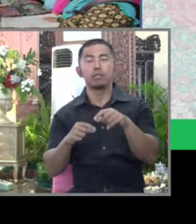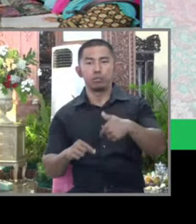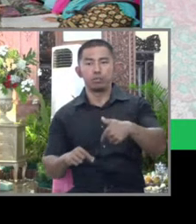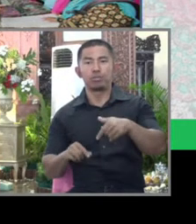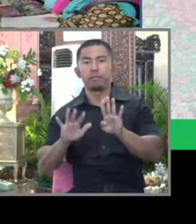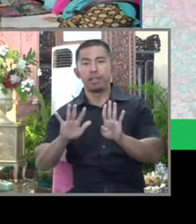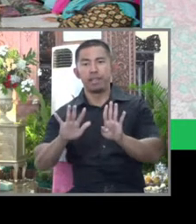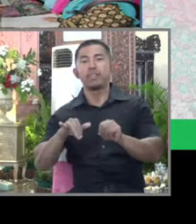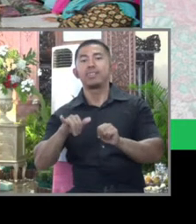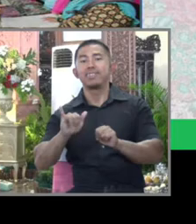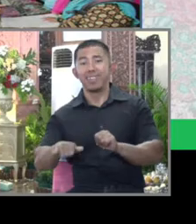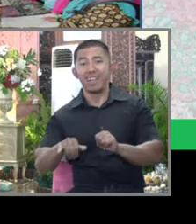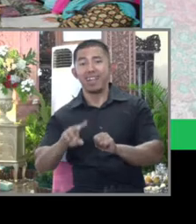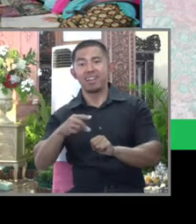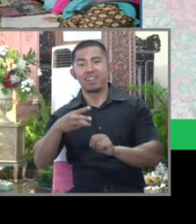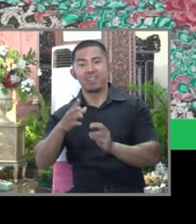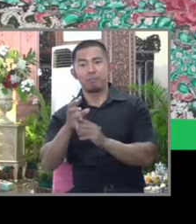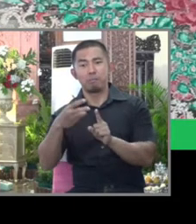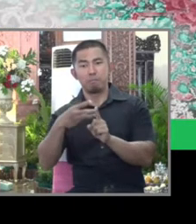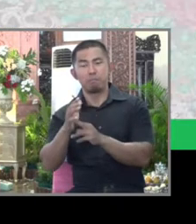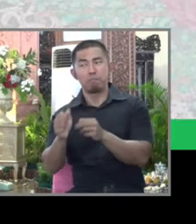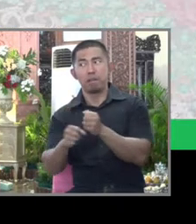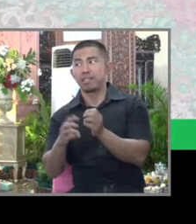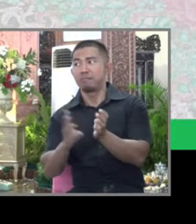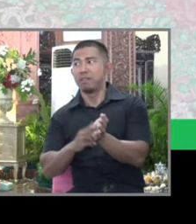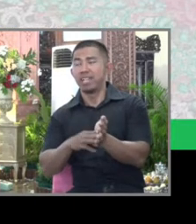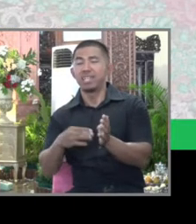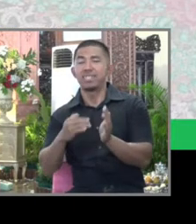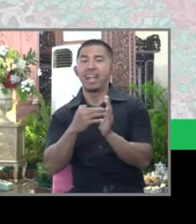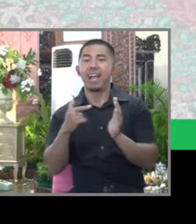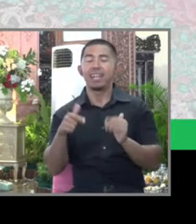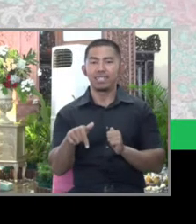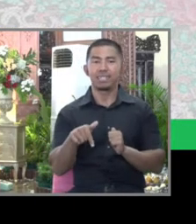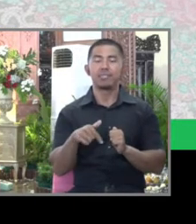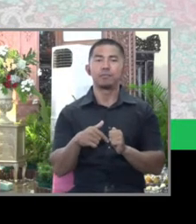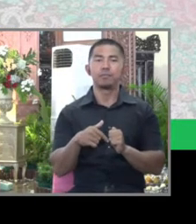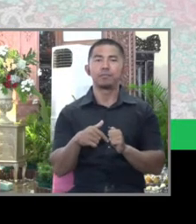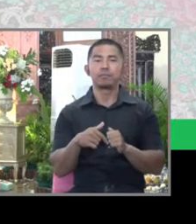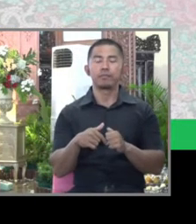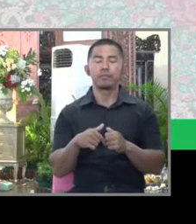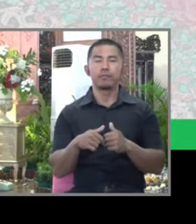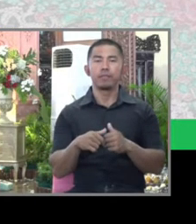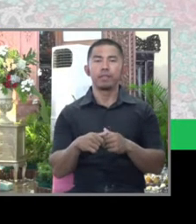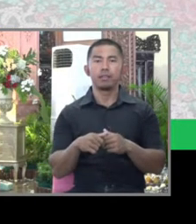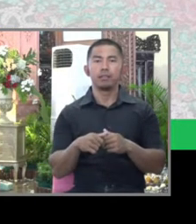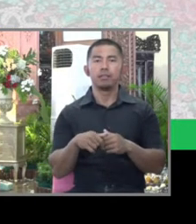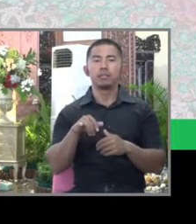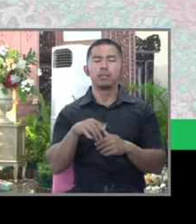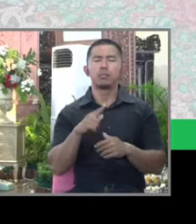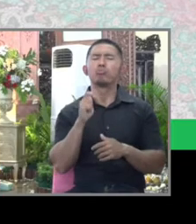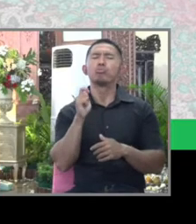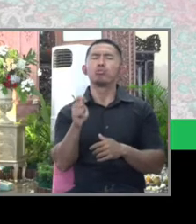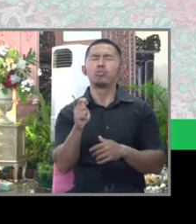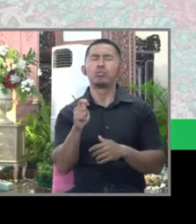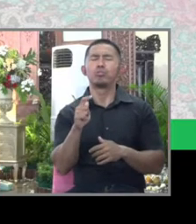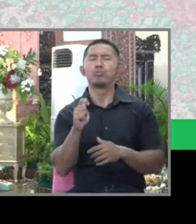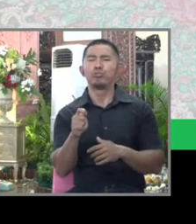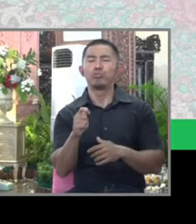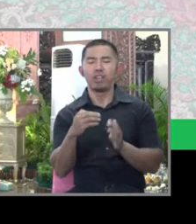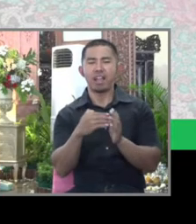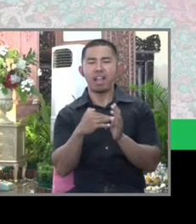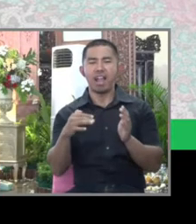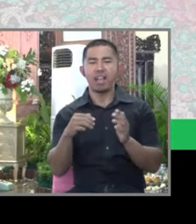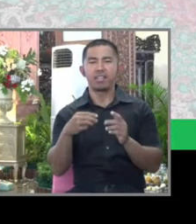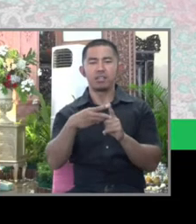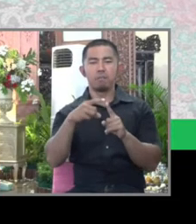memang Rembang ini soal air soal air yang sangat kita butuhkan baik itu air